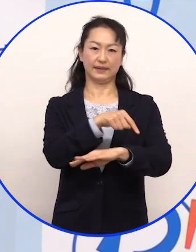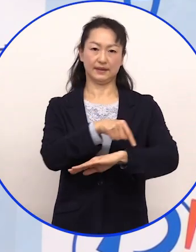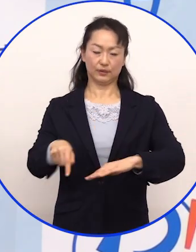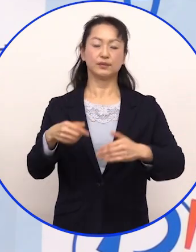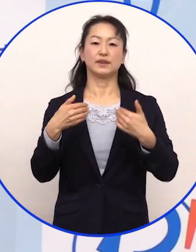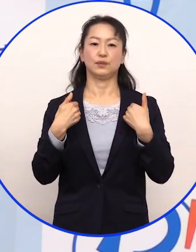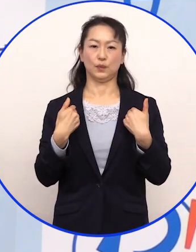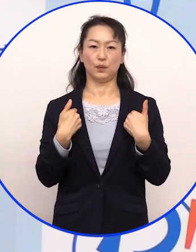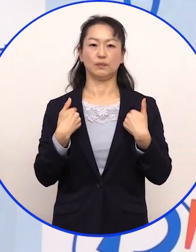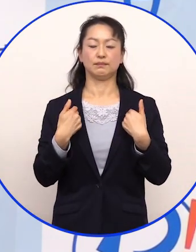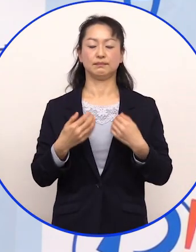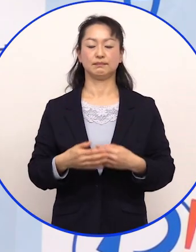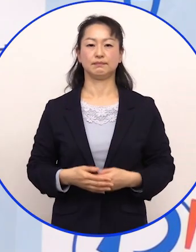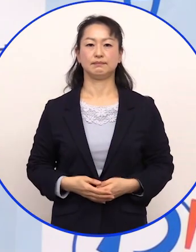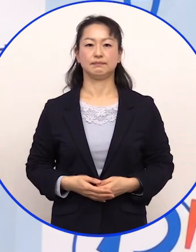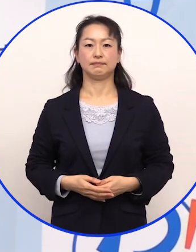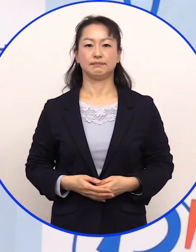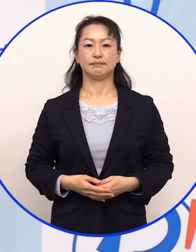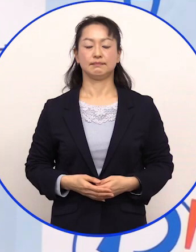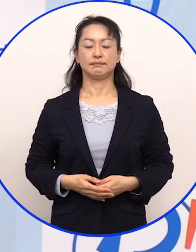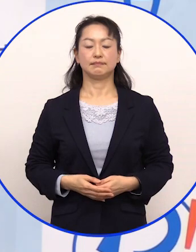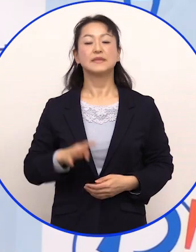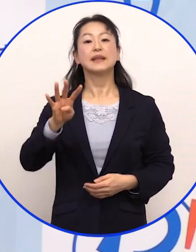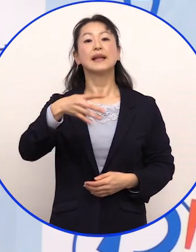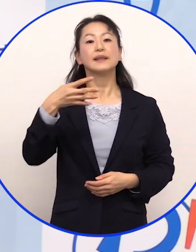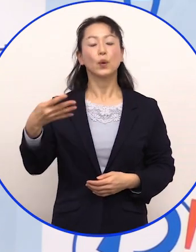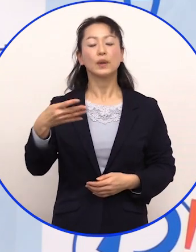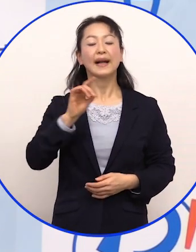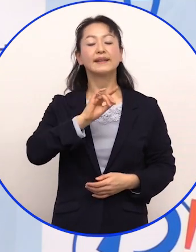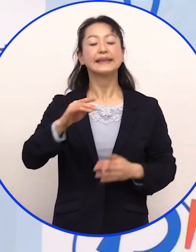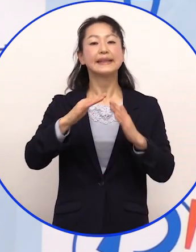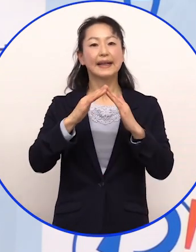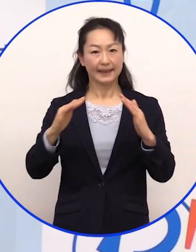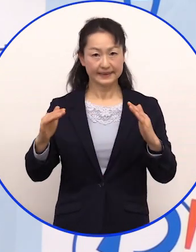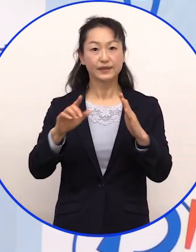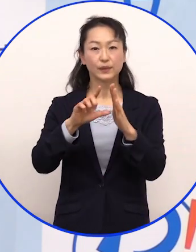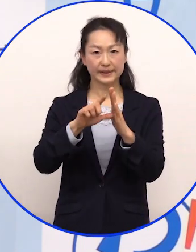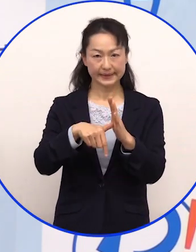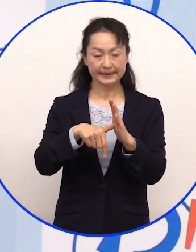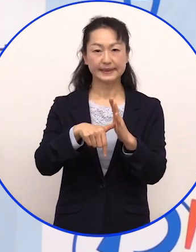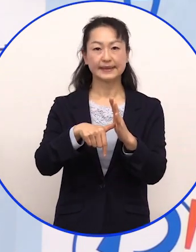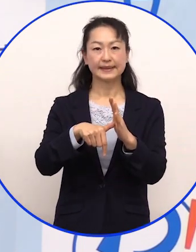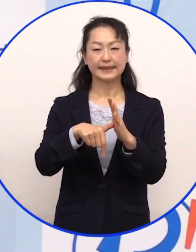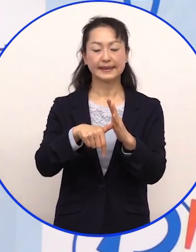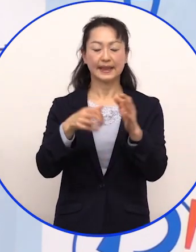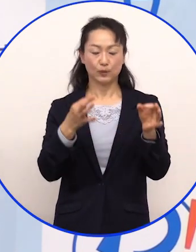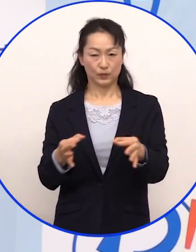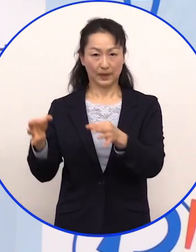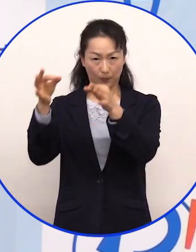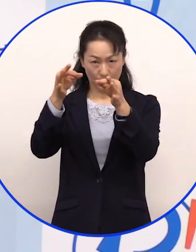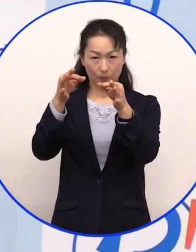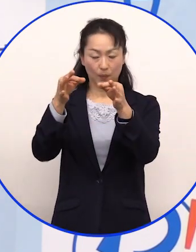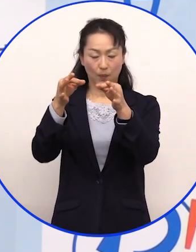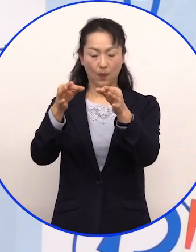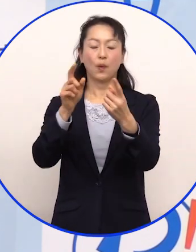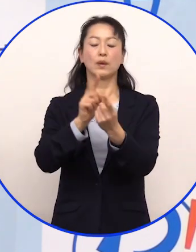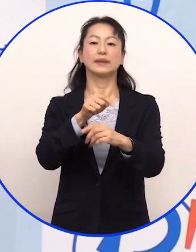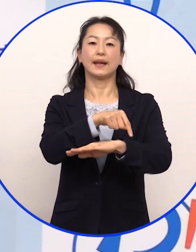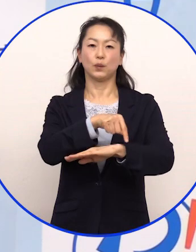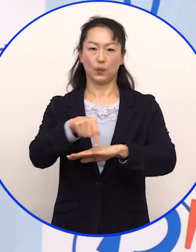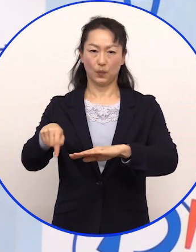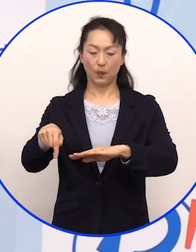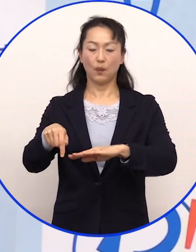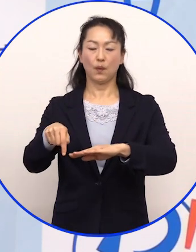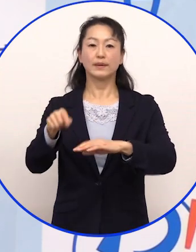要があります。今回の第4回区議会定例会において物価高騰への対応などに向